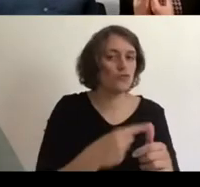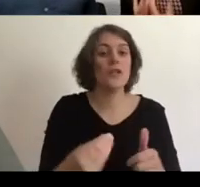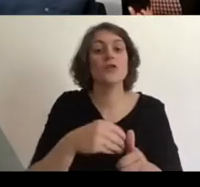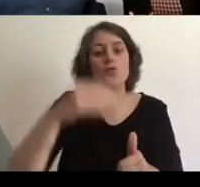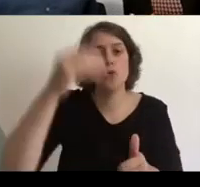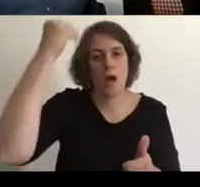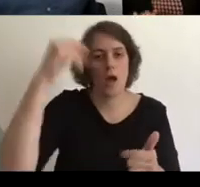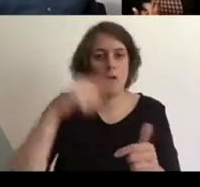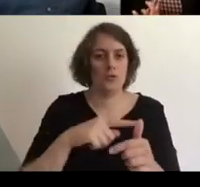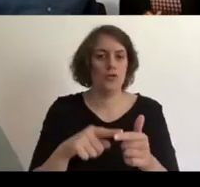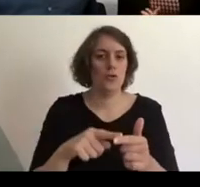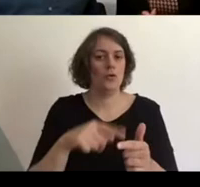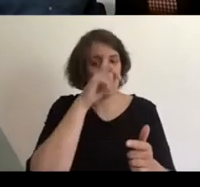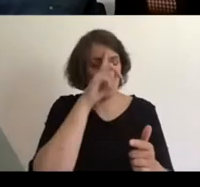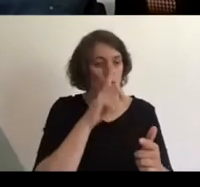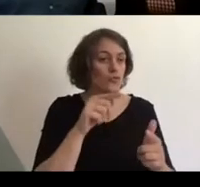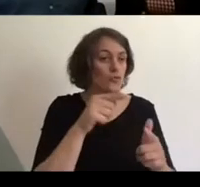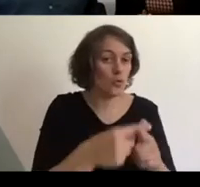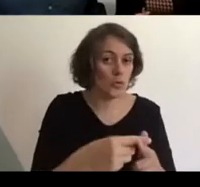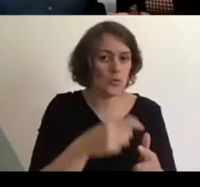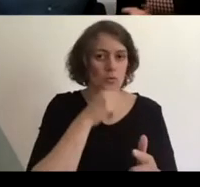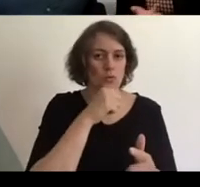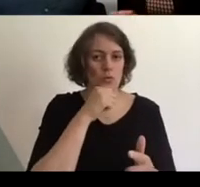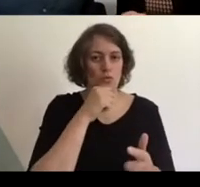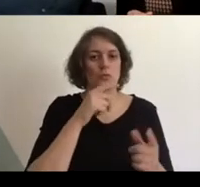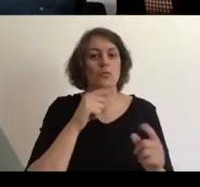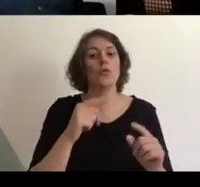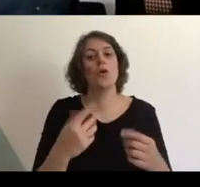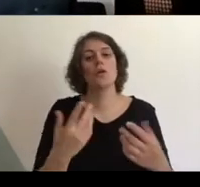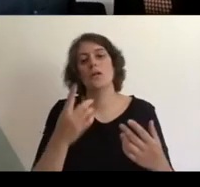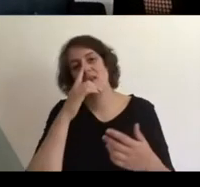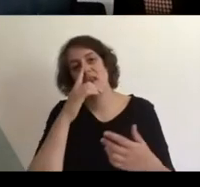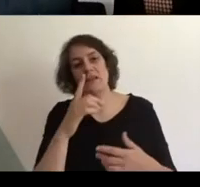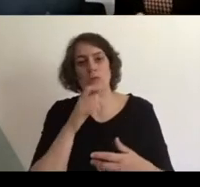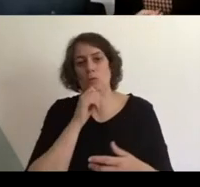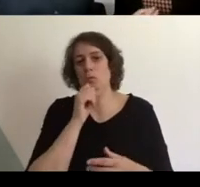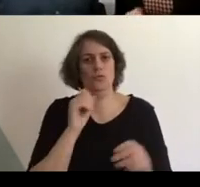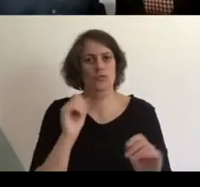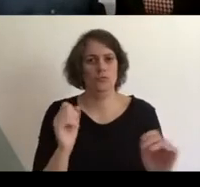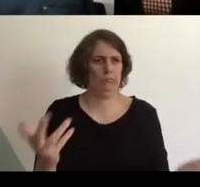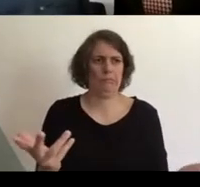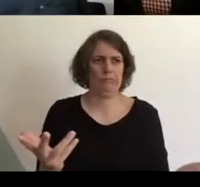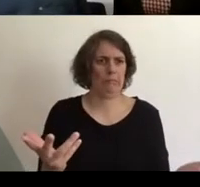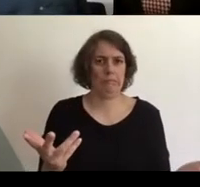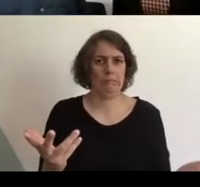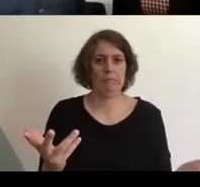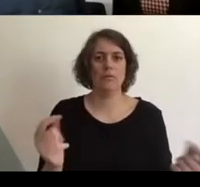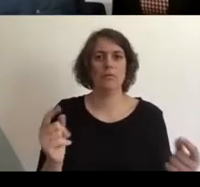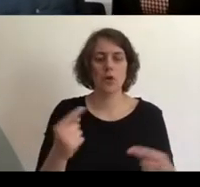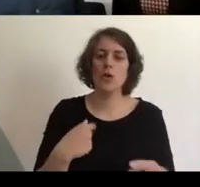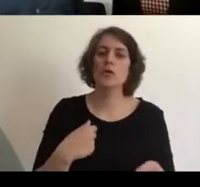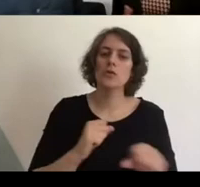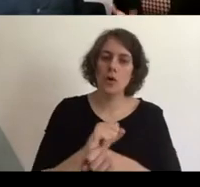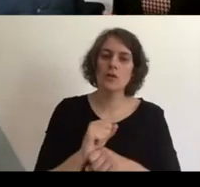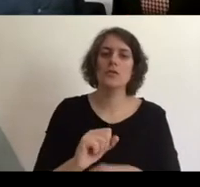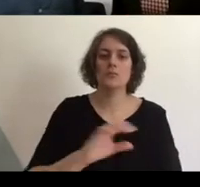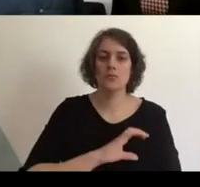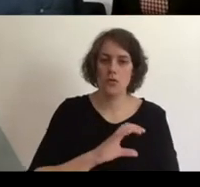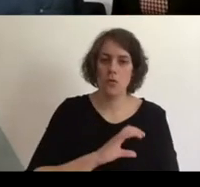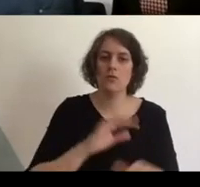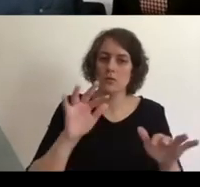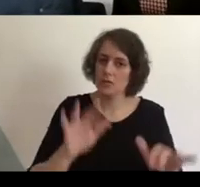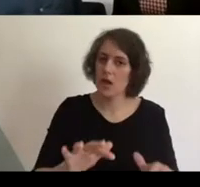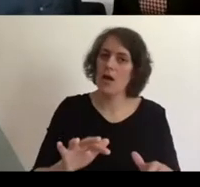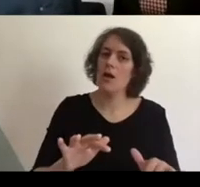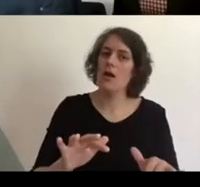ich jetzt kein Russisch spreche, weniger Chancen habe. Ich muss mich vielleicht in manchen Bereichen arrangieren, als Arbeitgeber und